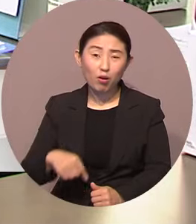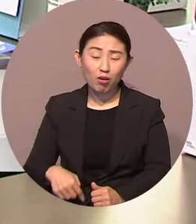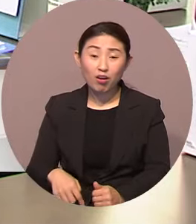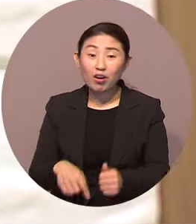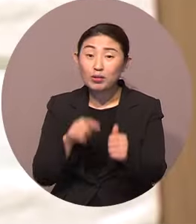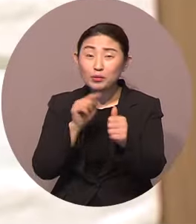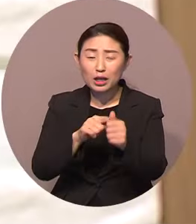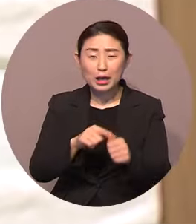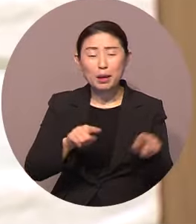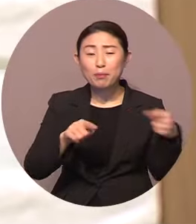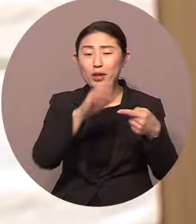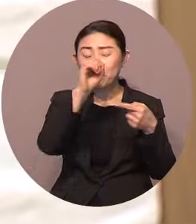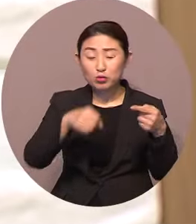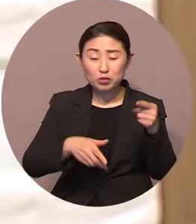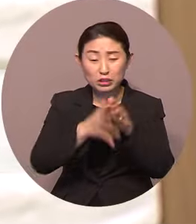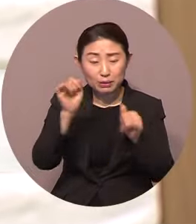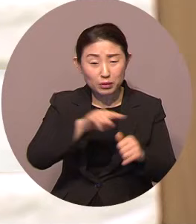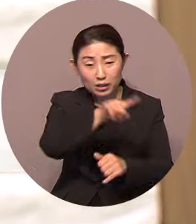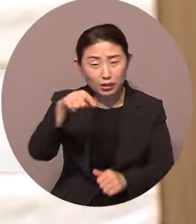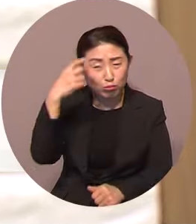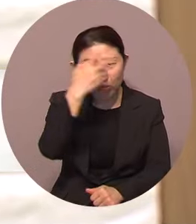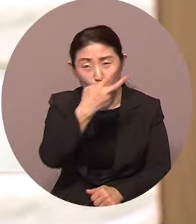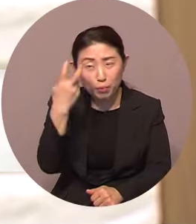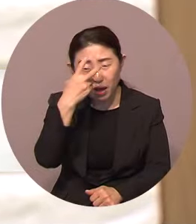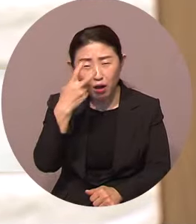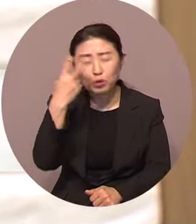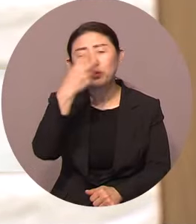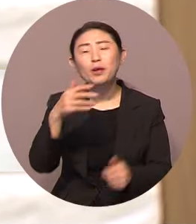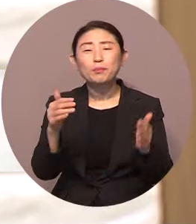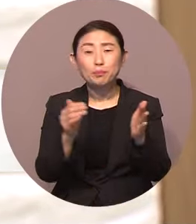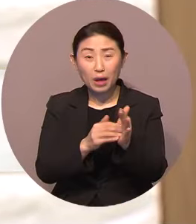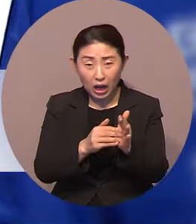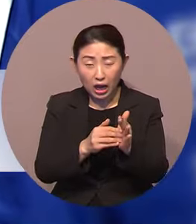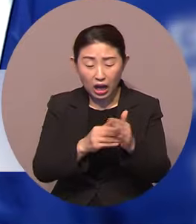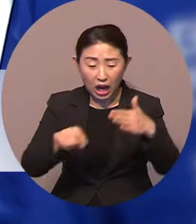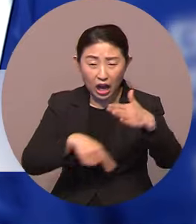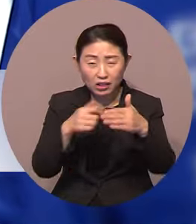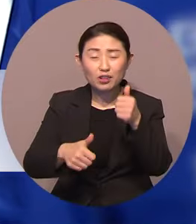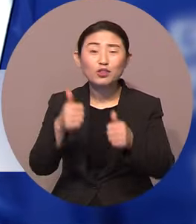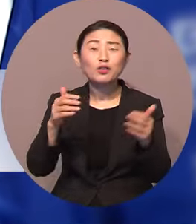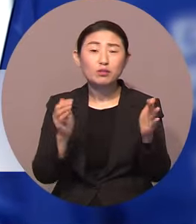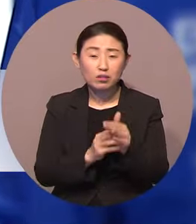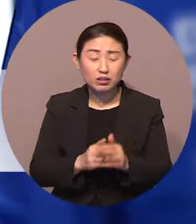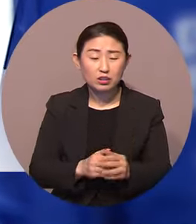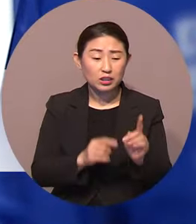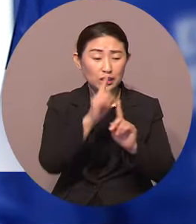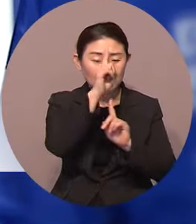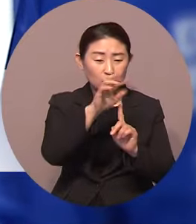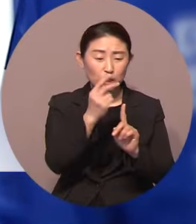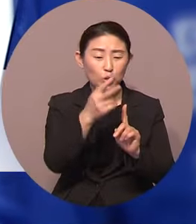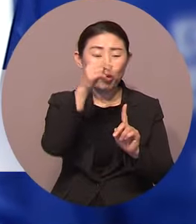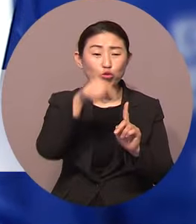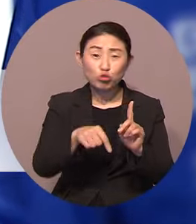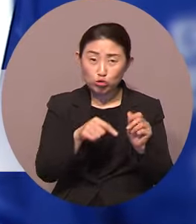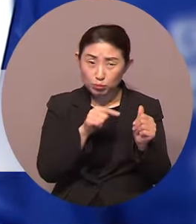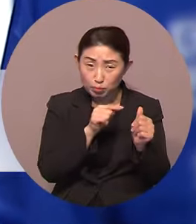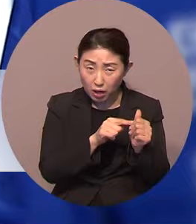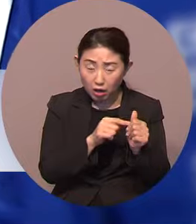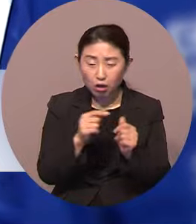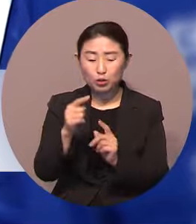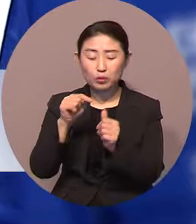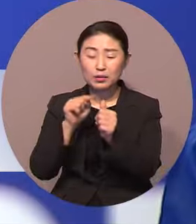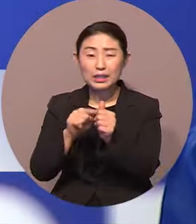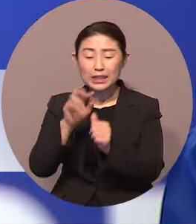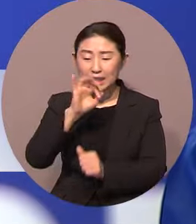청장은 100% 일반 시민 여론 조사 방식으로 진행된 당내 경선에서 이용수 정 국회의장 정책